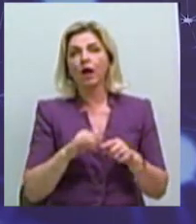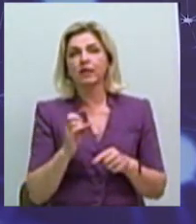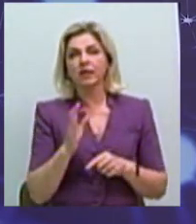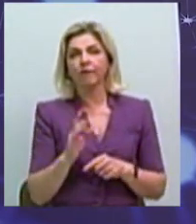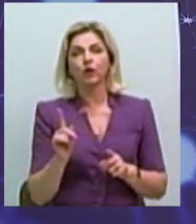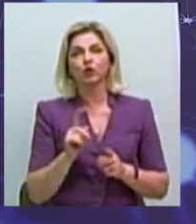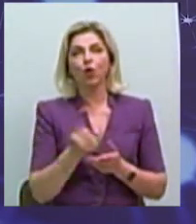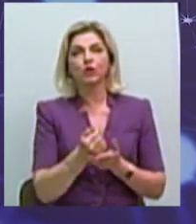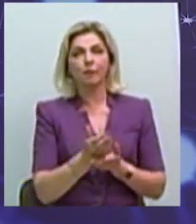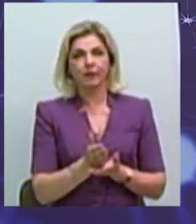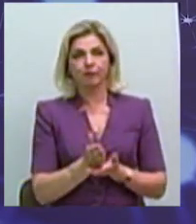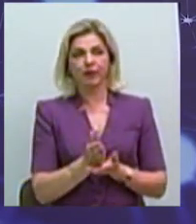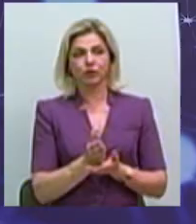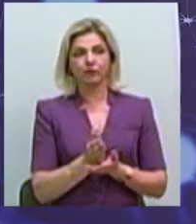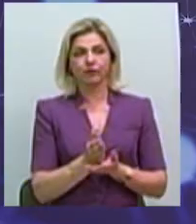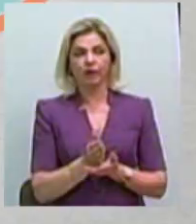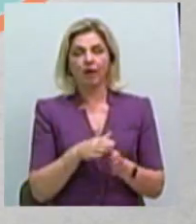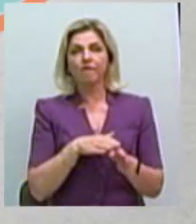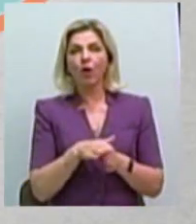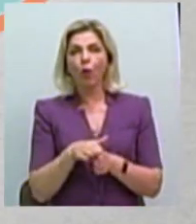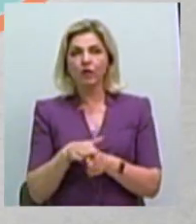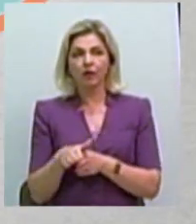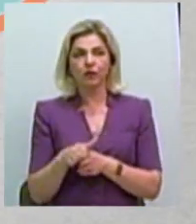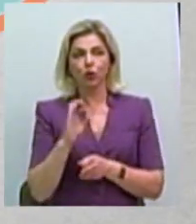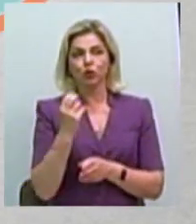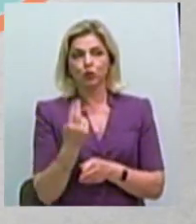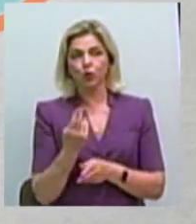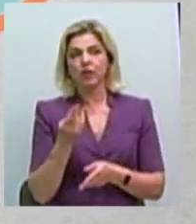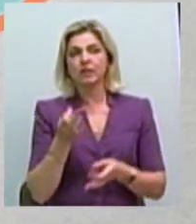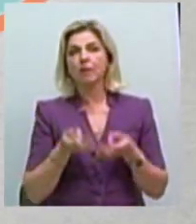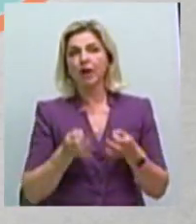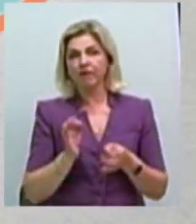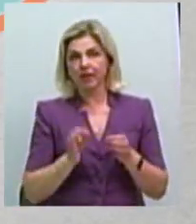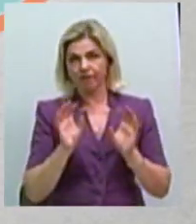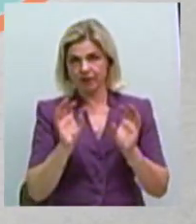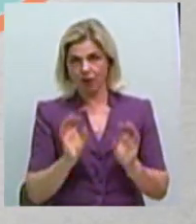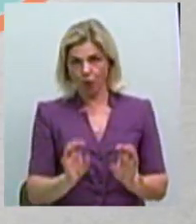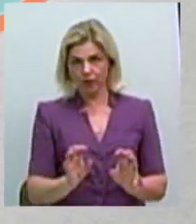щоб забезпечити виконання соціально справедливих законів.